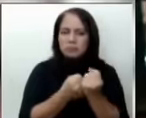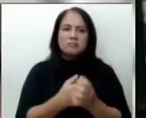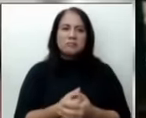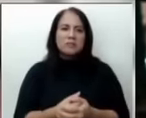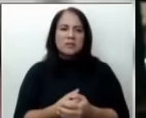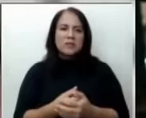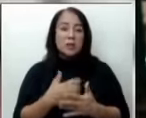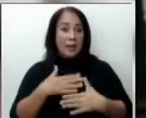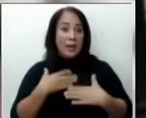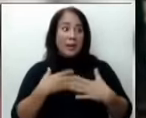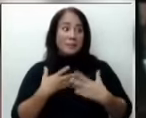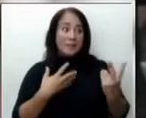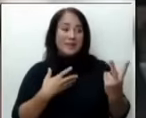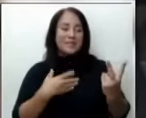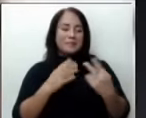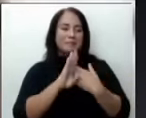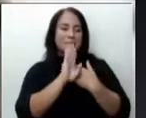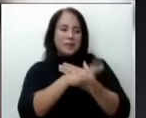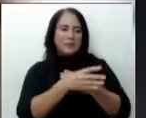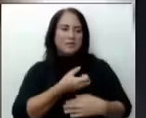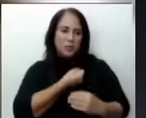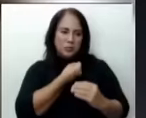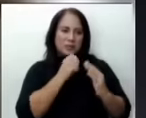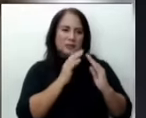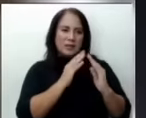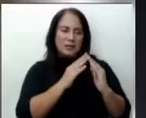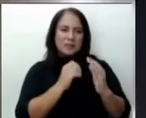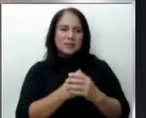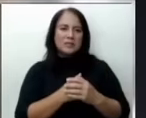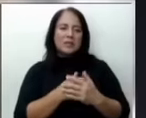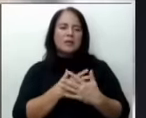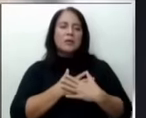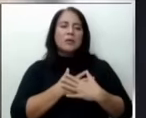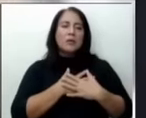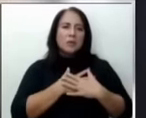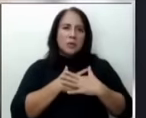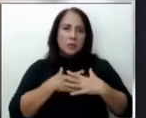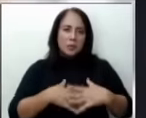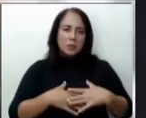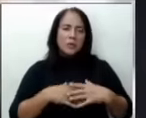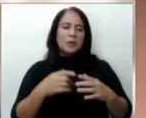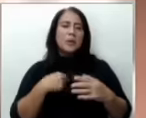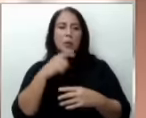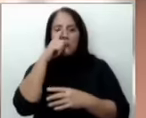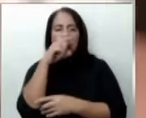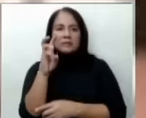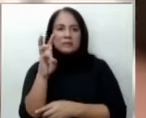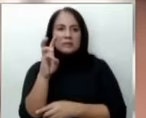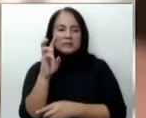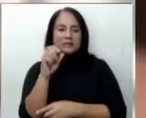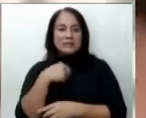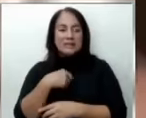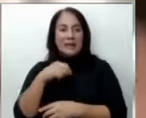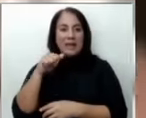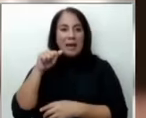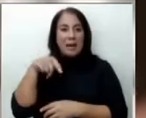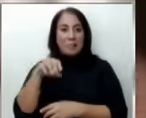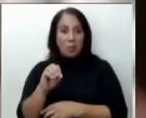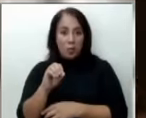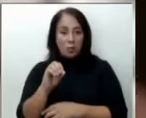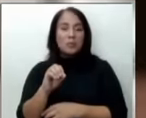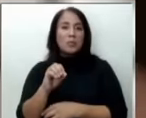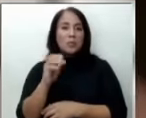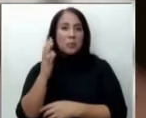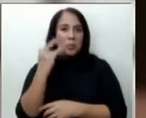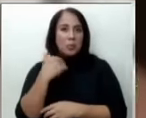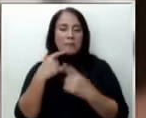silang nakabalik sa kanilang tahanan. Tina na bunutan naman ng tinik ang kanilang 16-anyos na apong si Rafi, di niya tunay na pangalan. Nang sa wakas